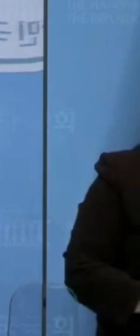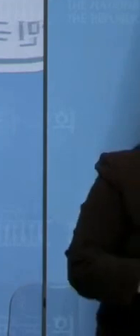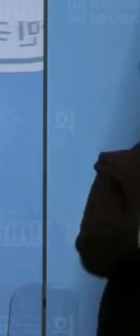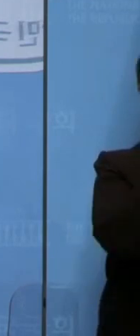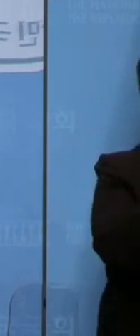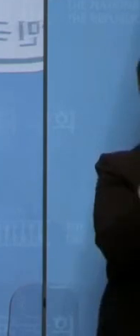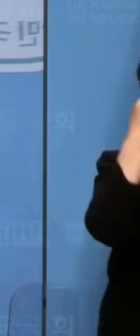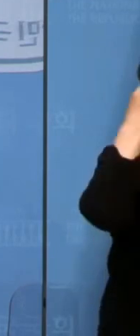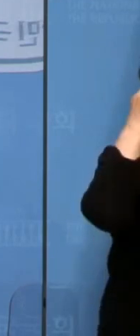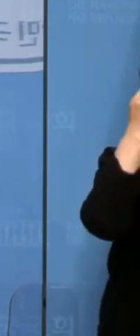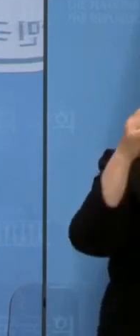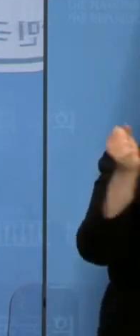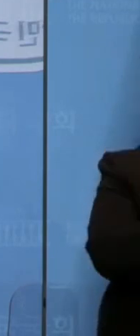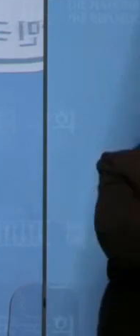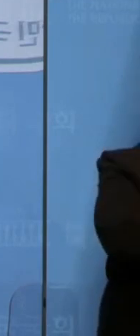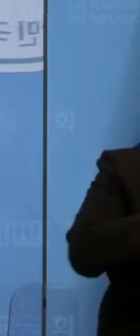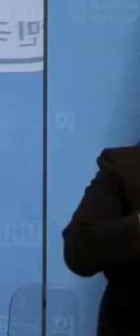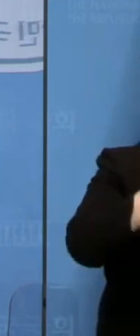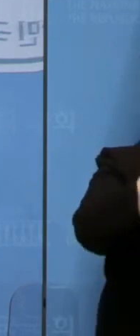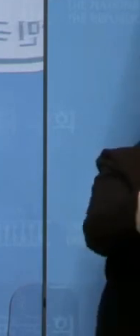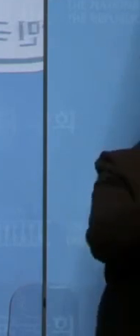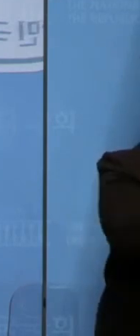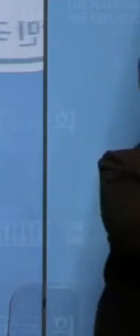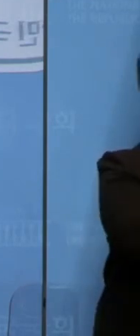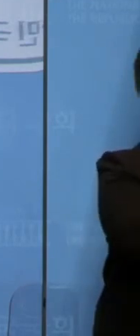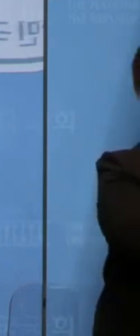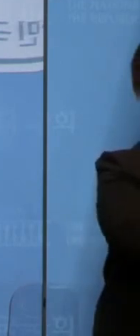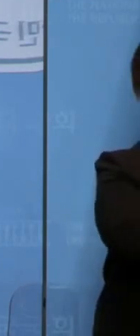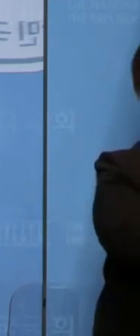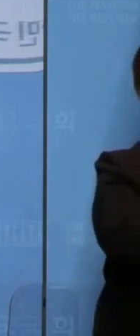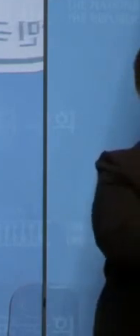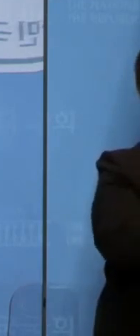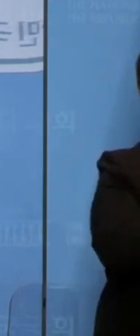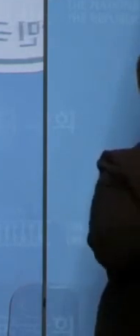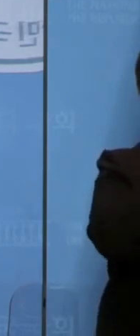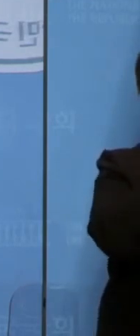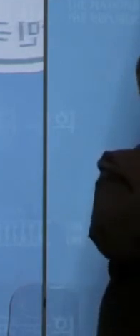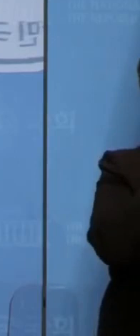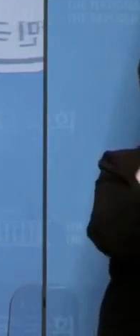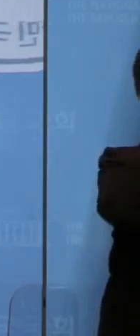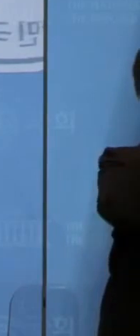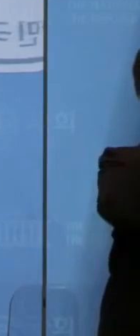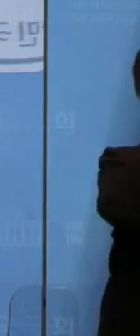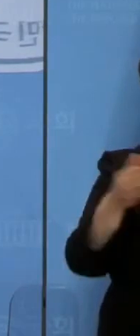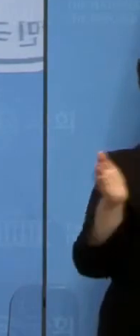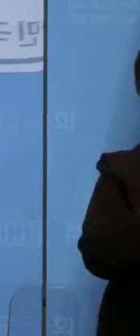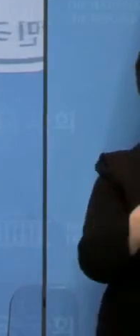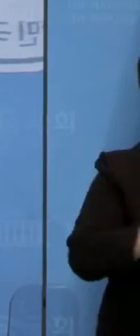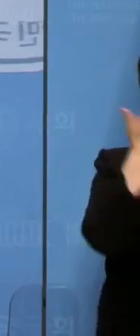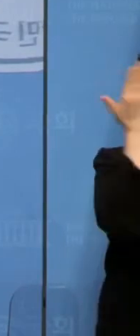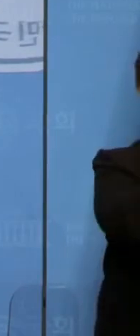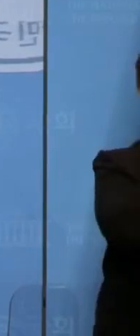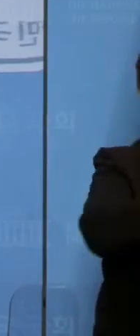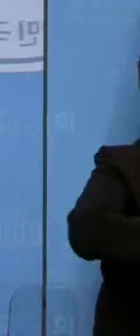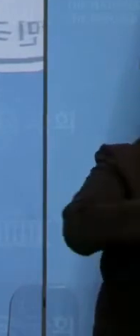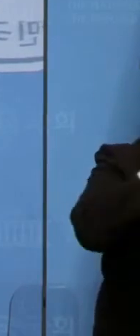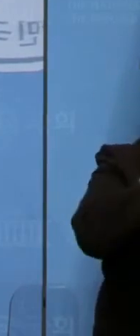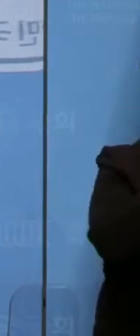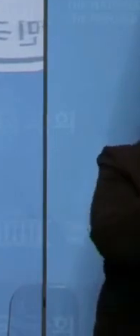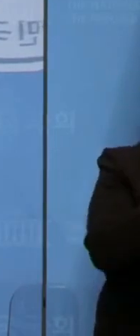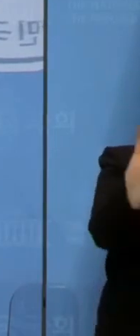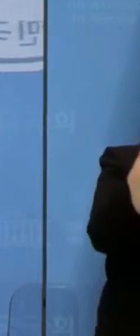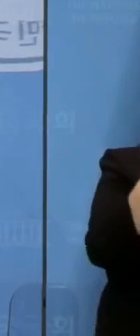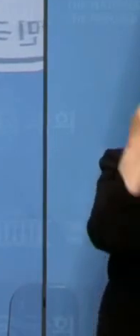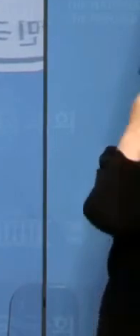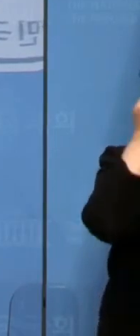촛불 정신을 배신한 정권에게 때묻지 않고 정의로운 진짜 촛불 정신을